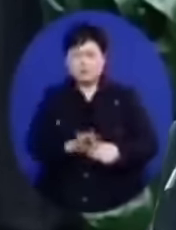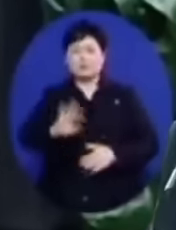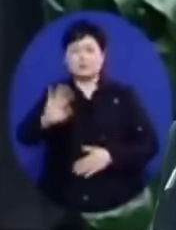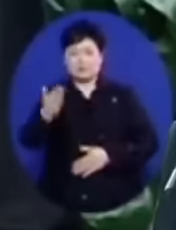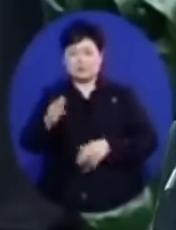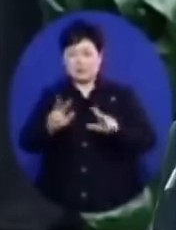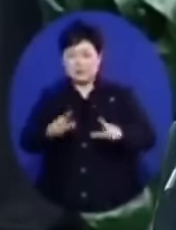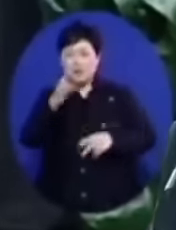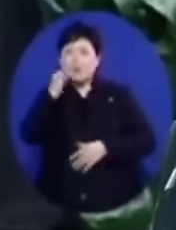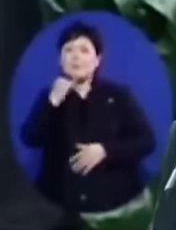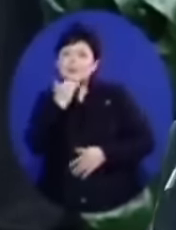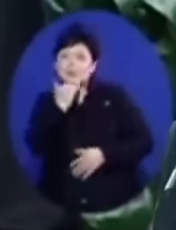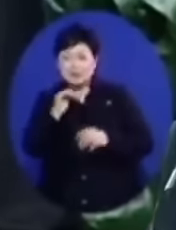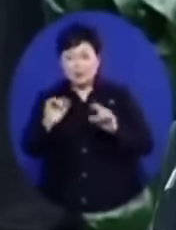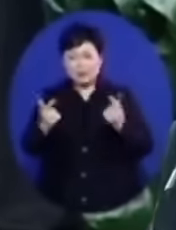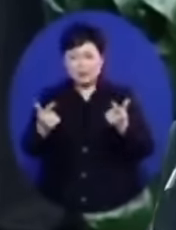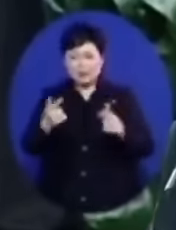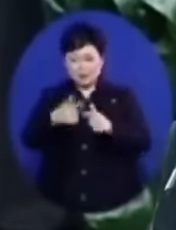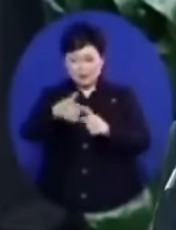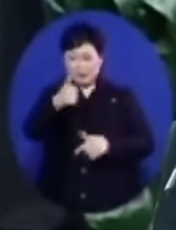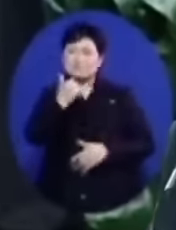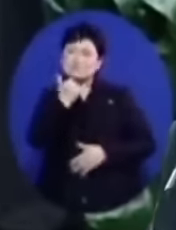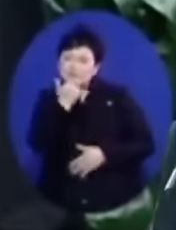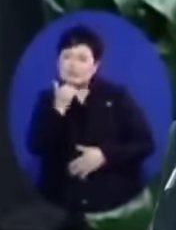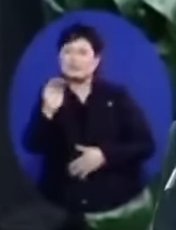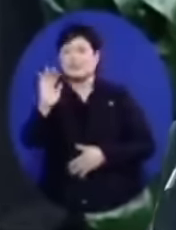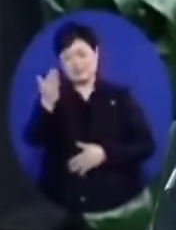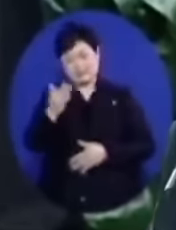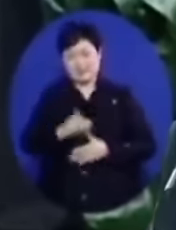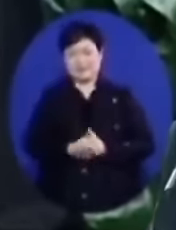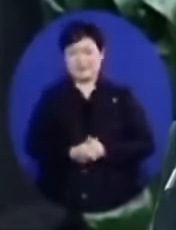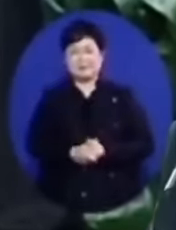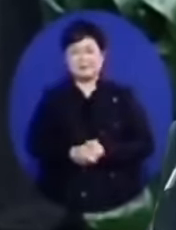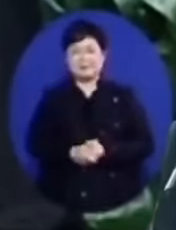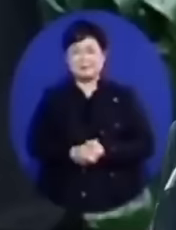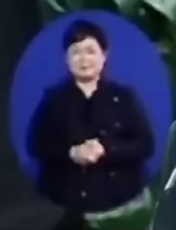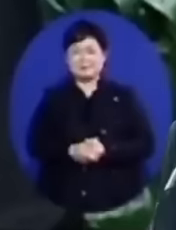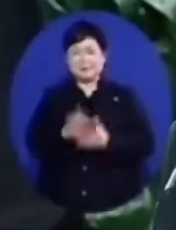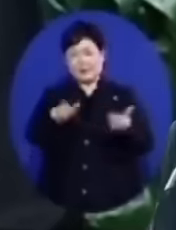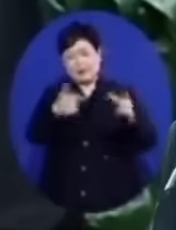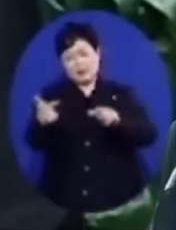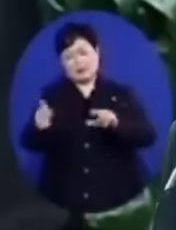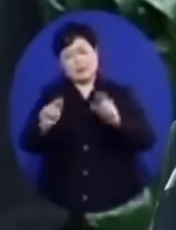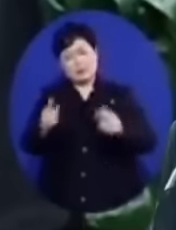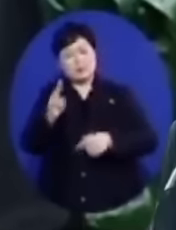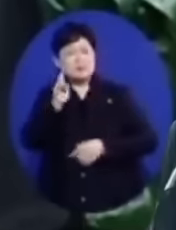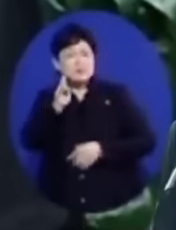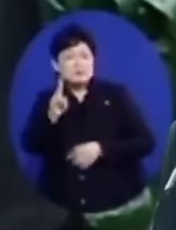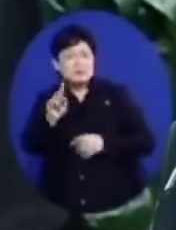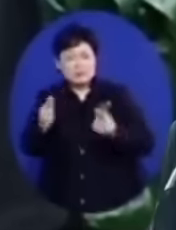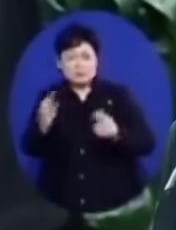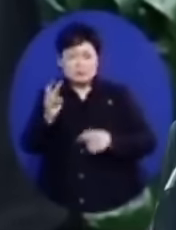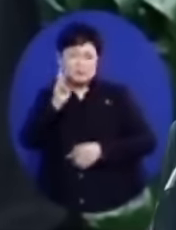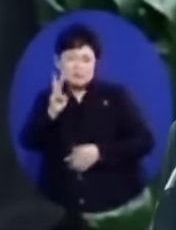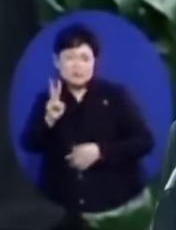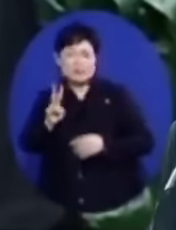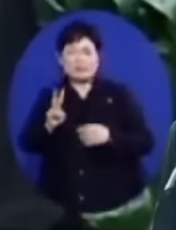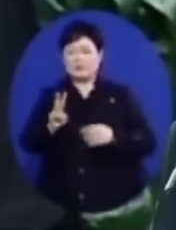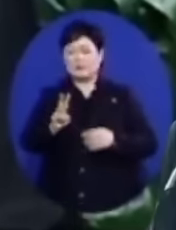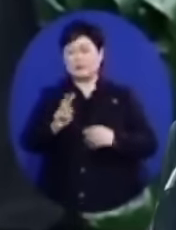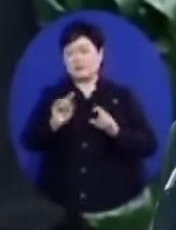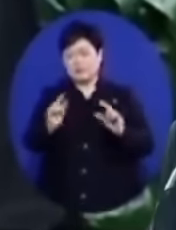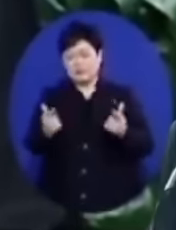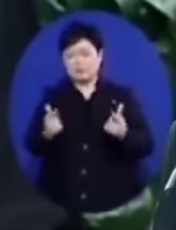이제 어머니를 기다리는 것이 아니라 예수님을 기다리게 되는 것입니다. 하루도 아니고 이틀도 아니고 사흘도 아니고